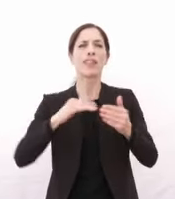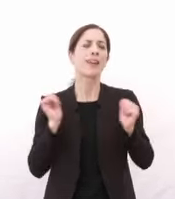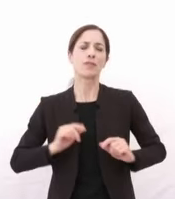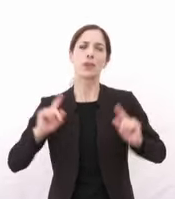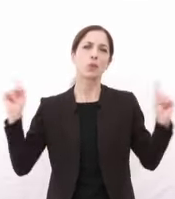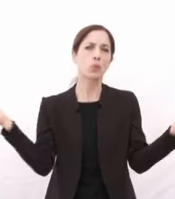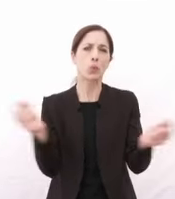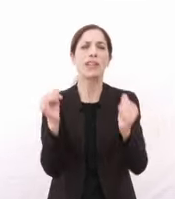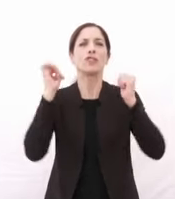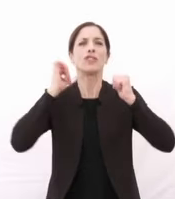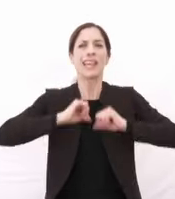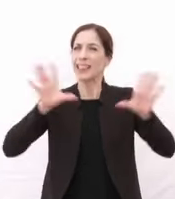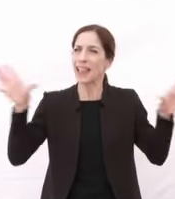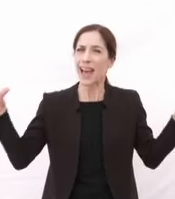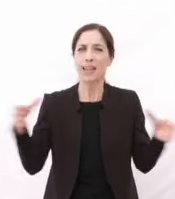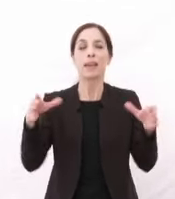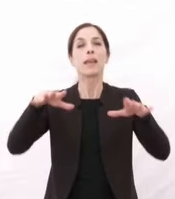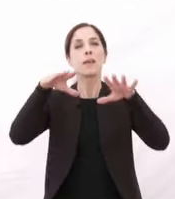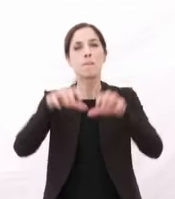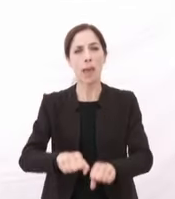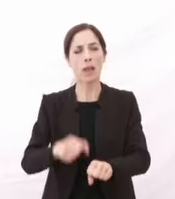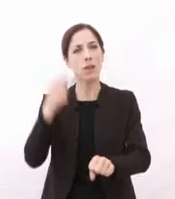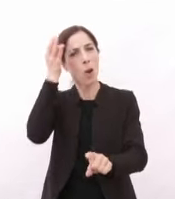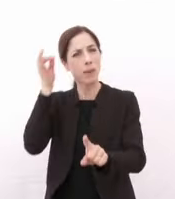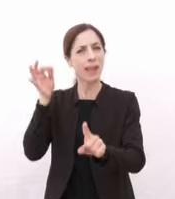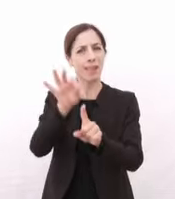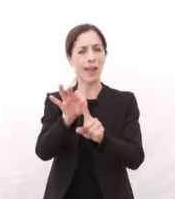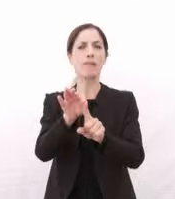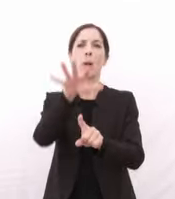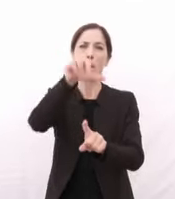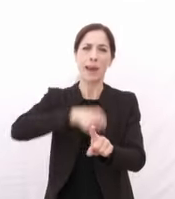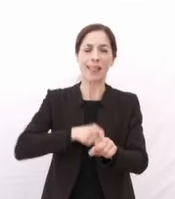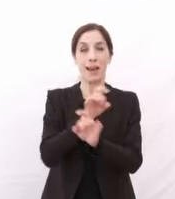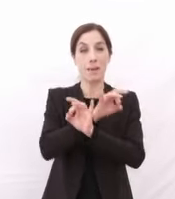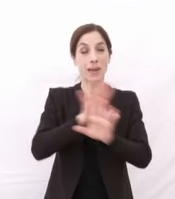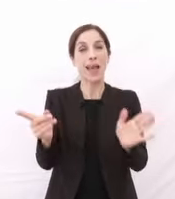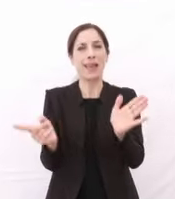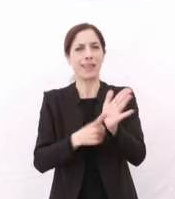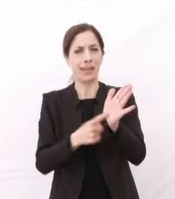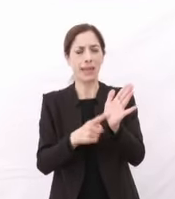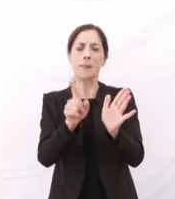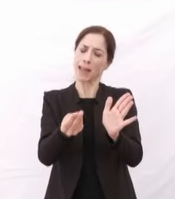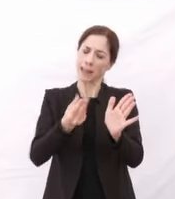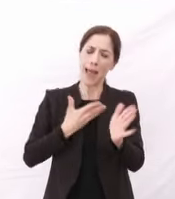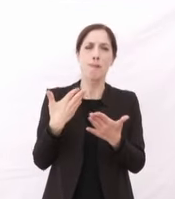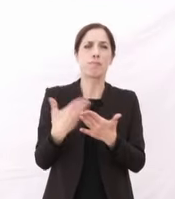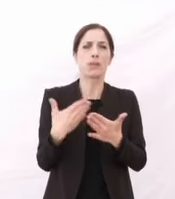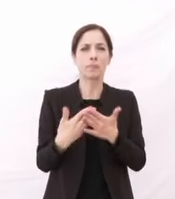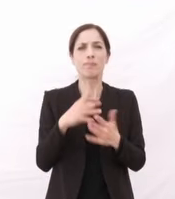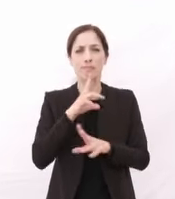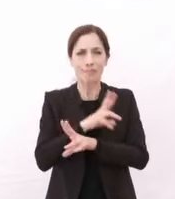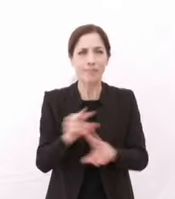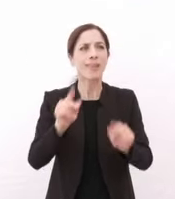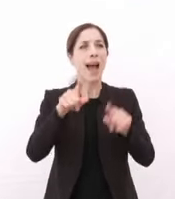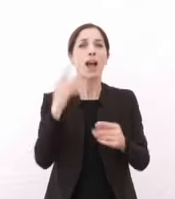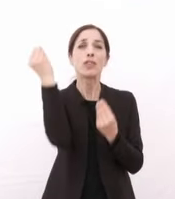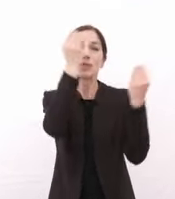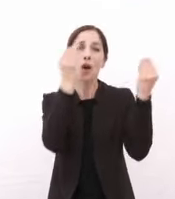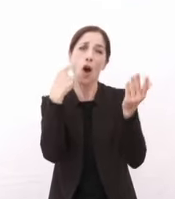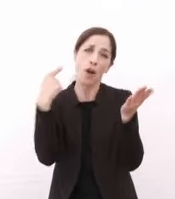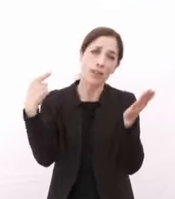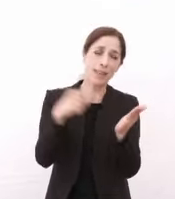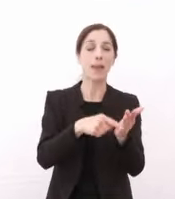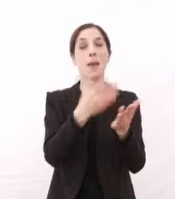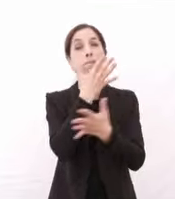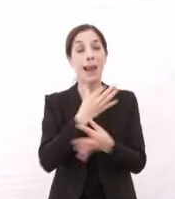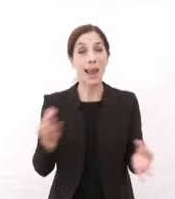per fare cosa? Per riprenderci la libertà e i diritti, ma permettetemi di dire anche i sogni e la bellezza che la violenza